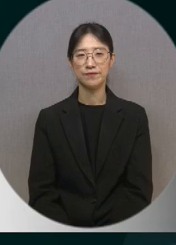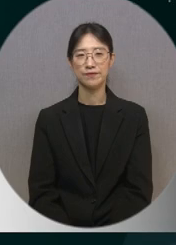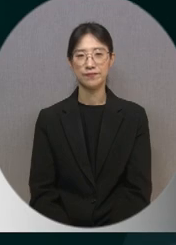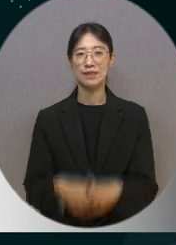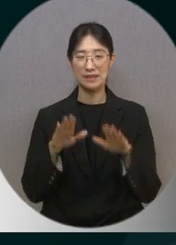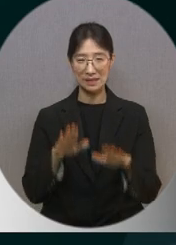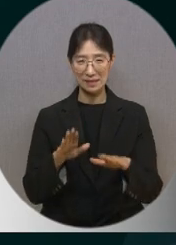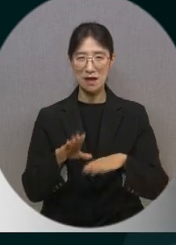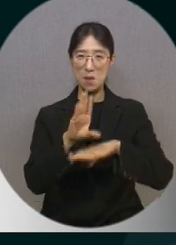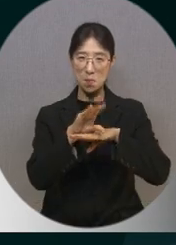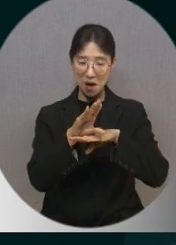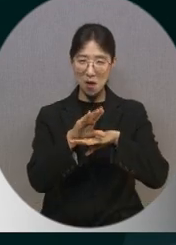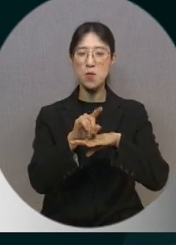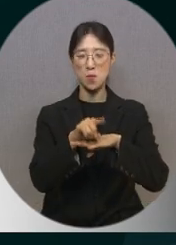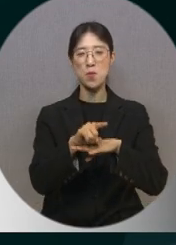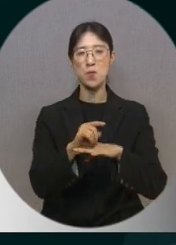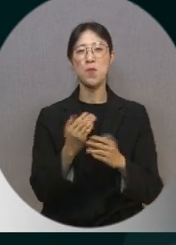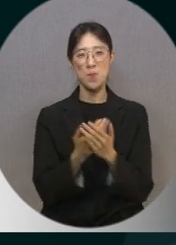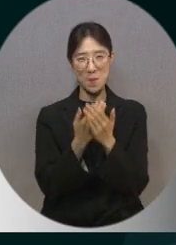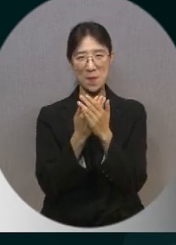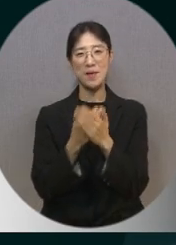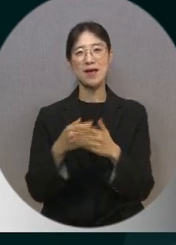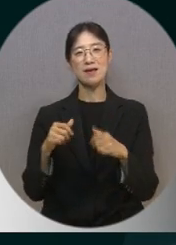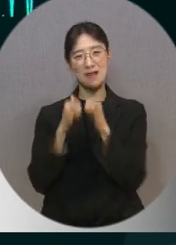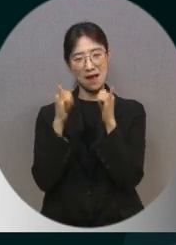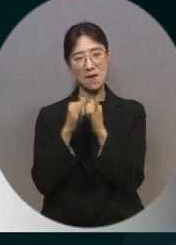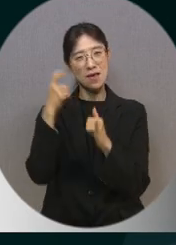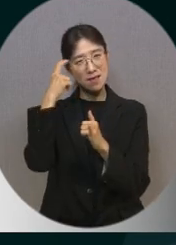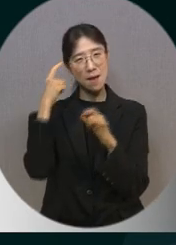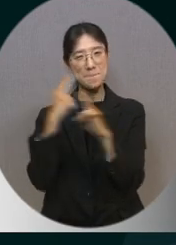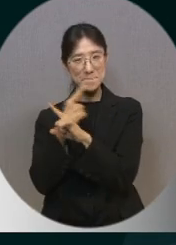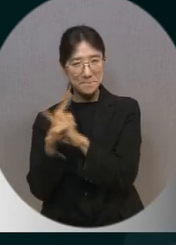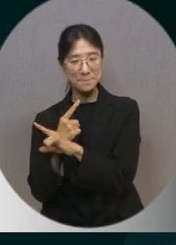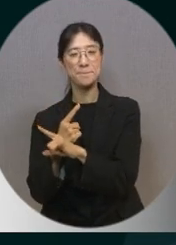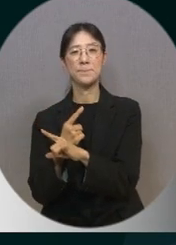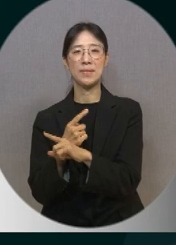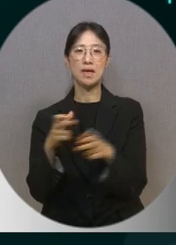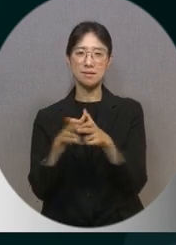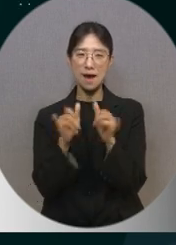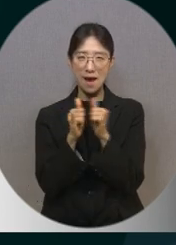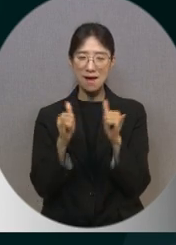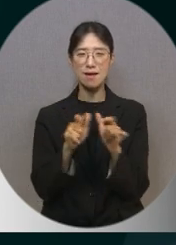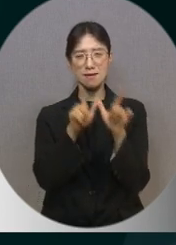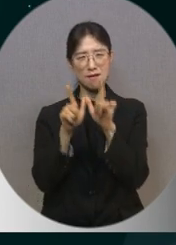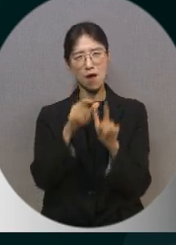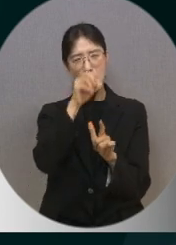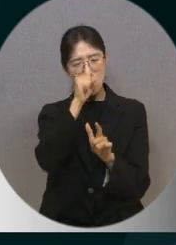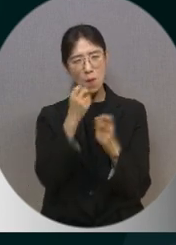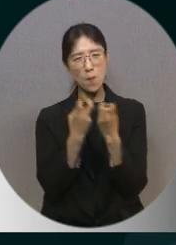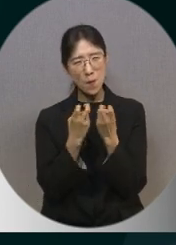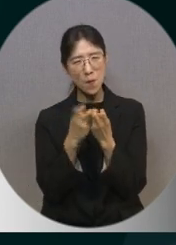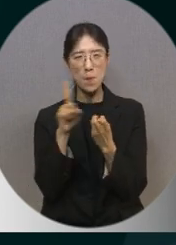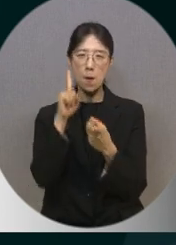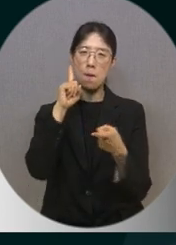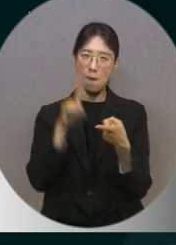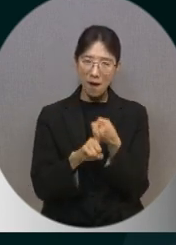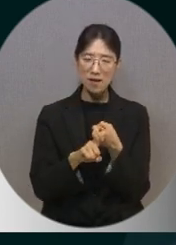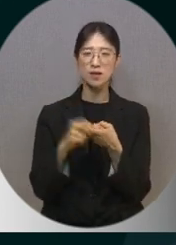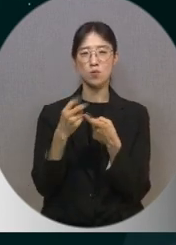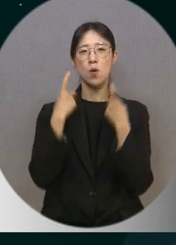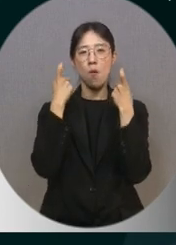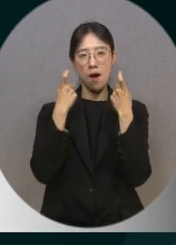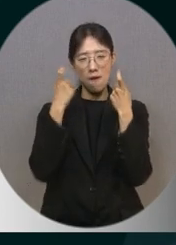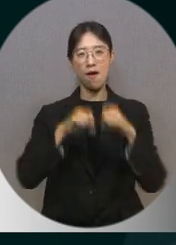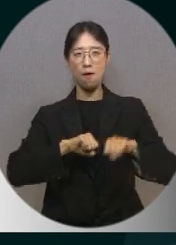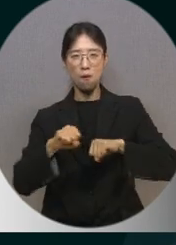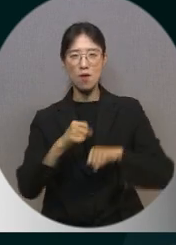현재 대중매체 발달, 사회적 시각의 변화 등으로 인해 장애인들의 삶의 질에 대한 관심과 관광